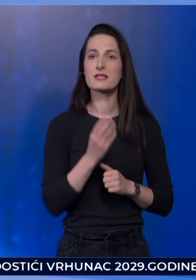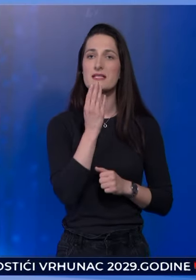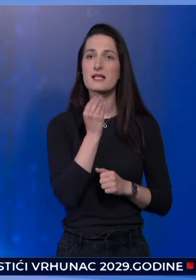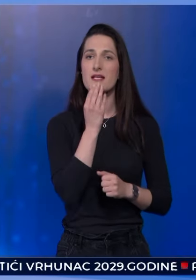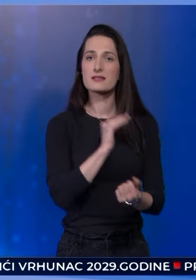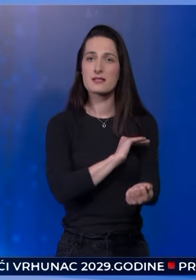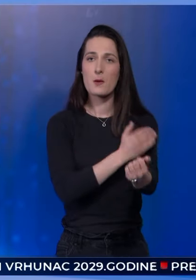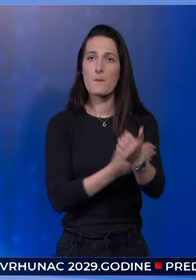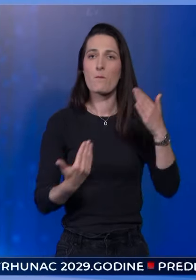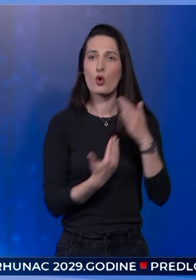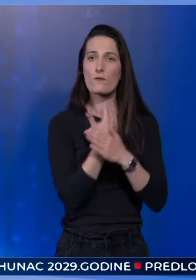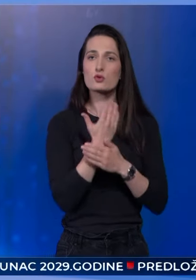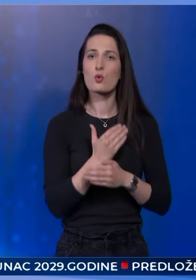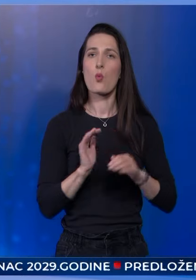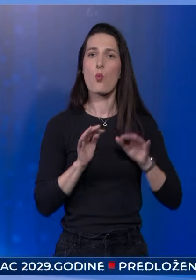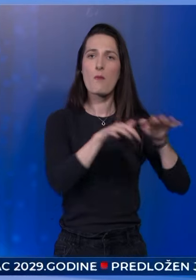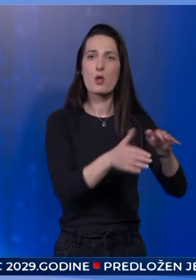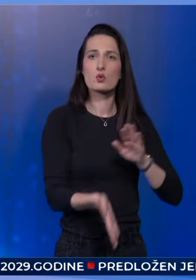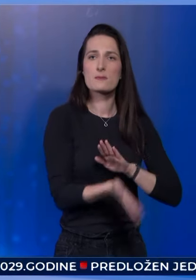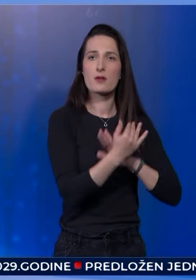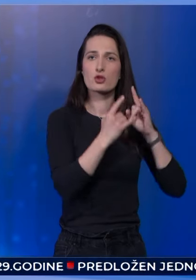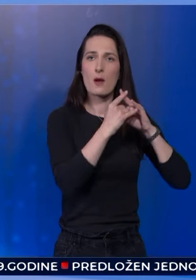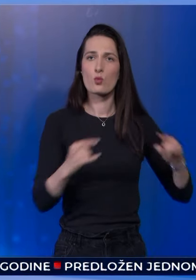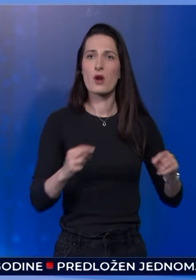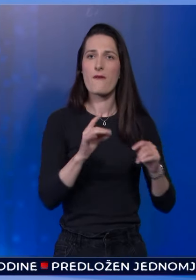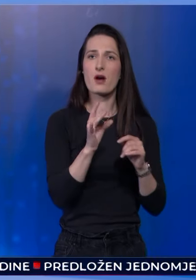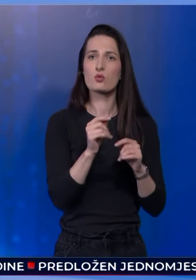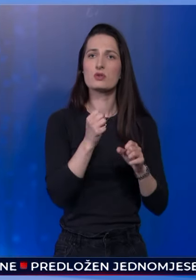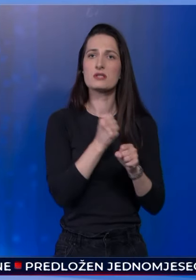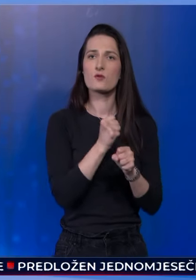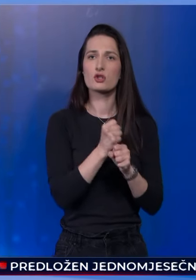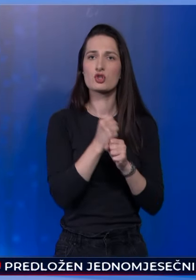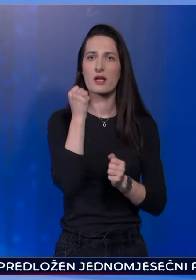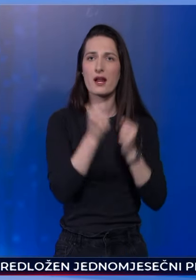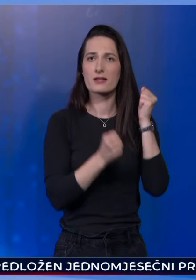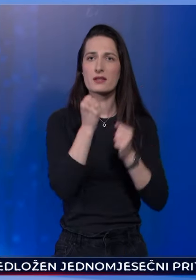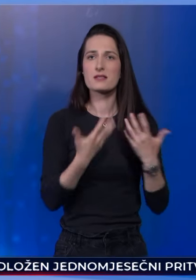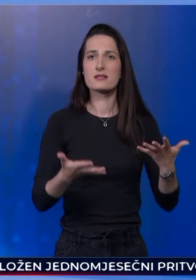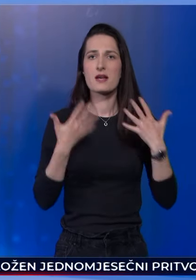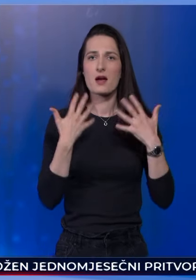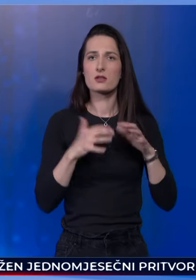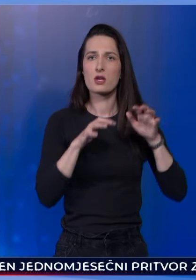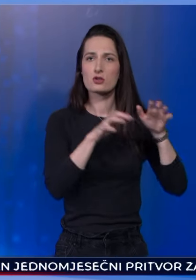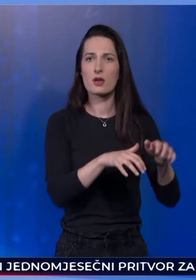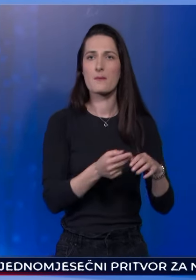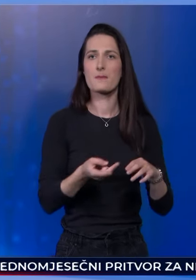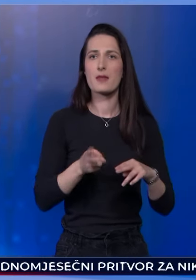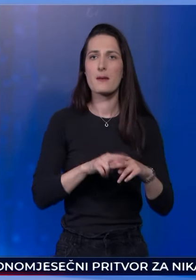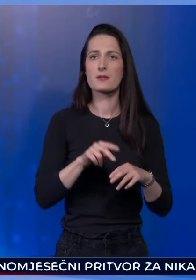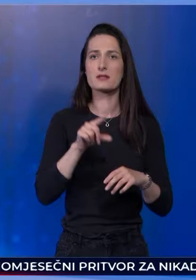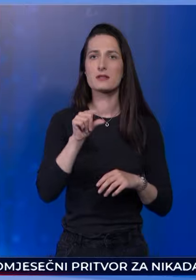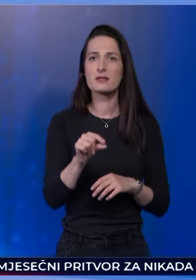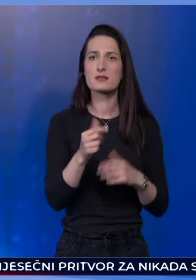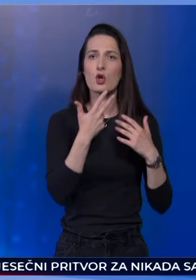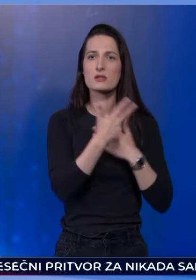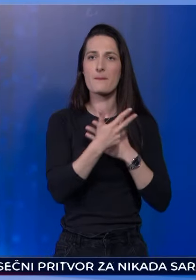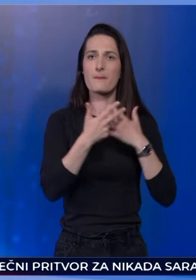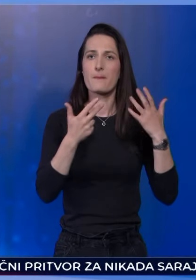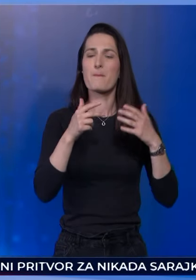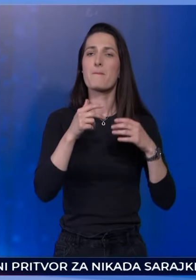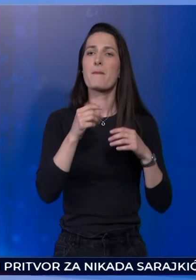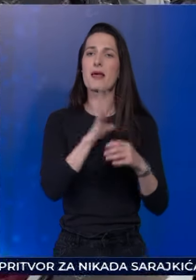Izraelske snage ponovo su upale u izbjeglički kamp u Rafahu izvodeći artiljerijsko oružje. Najmanje